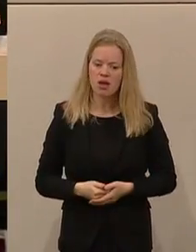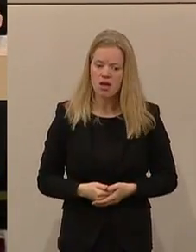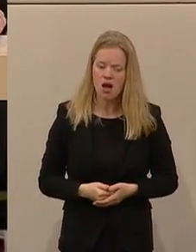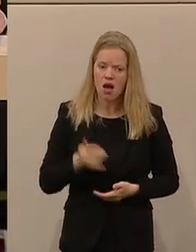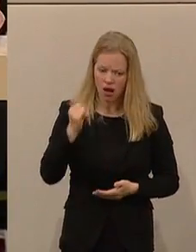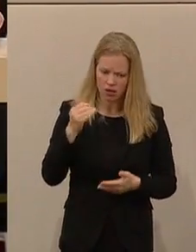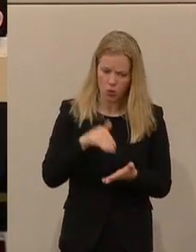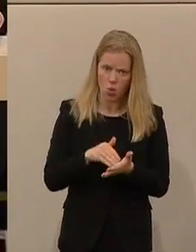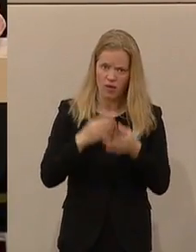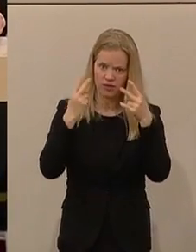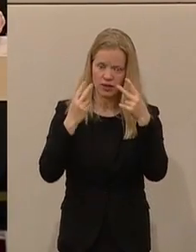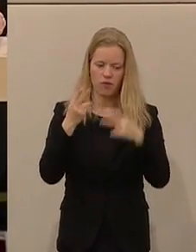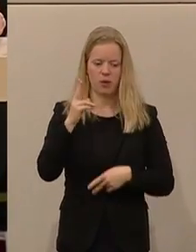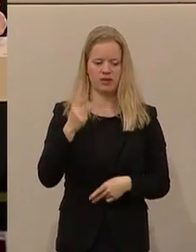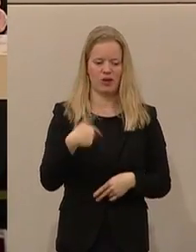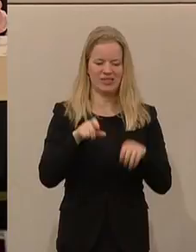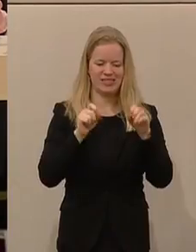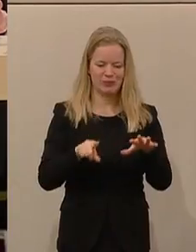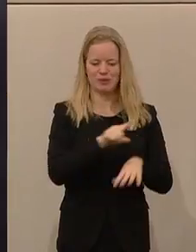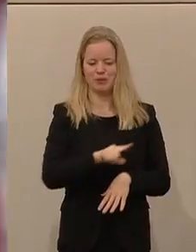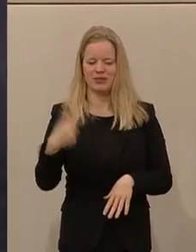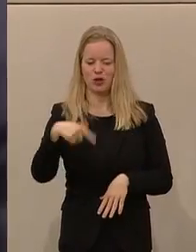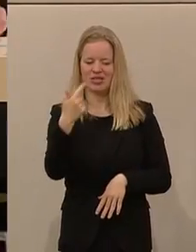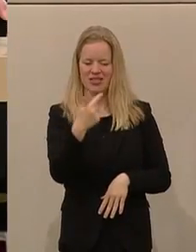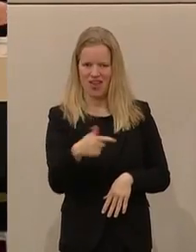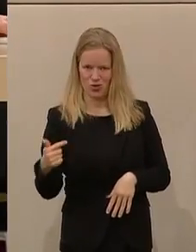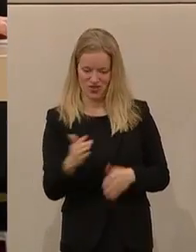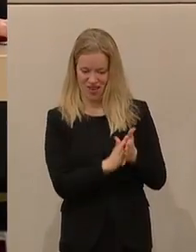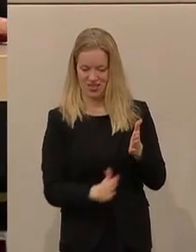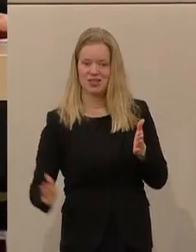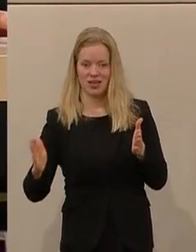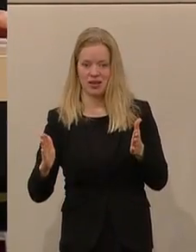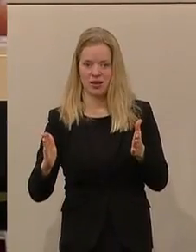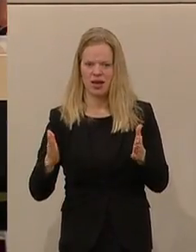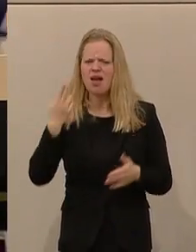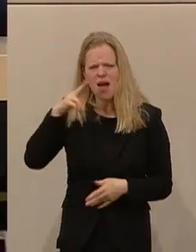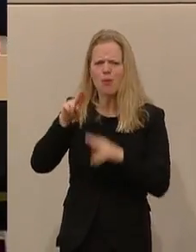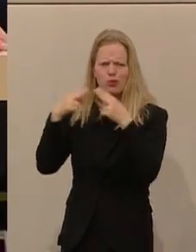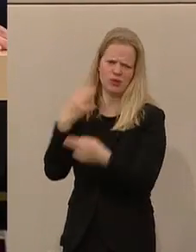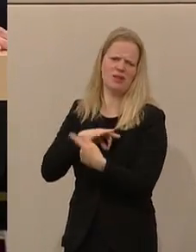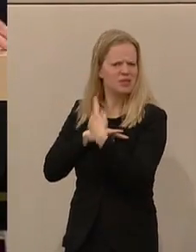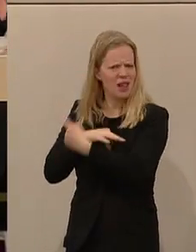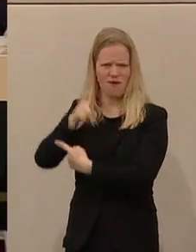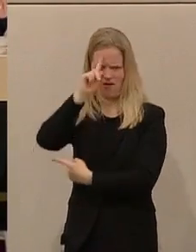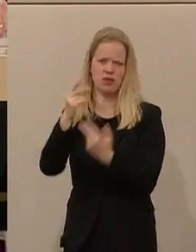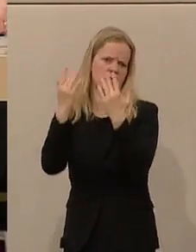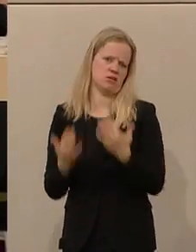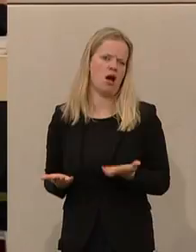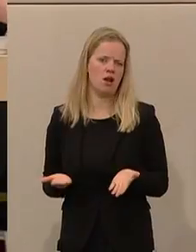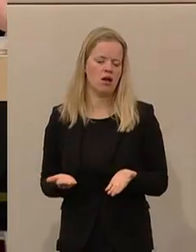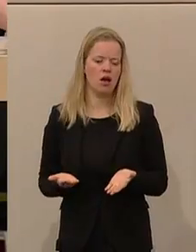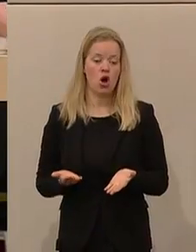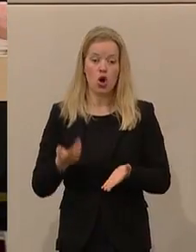zwischen 2017 bis 2022 steigen, Herr Bundeskanzler, und Sie kennen diese Zahlen, steigen die Kosten